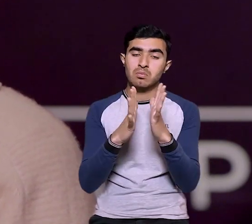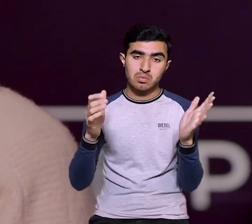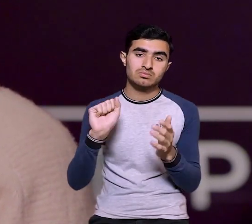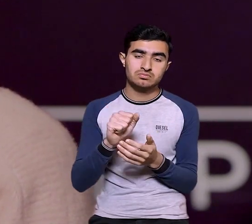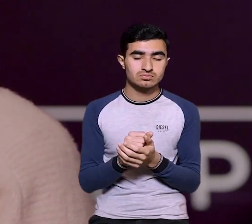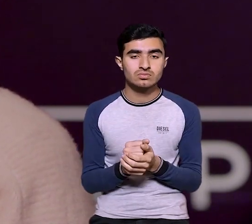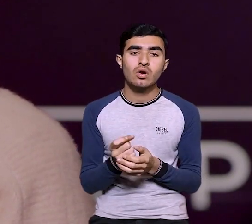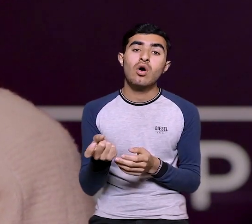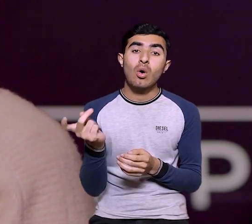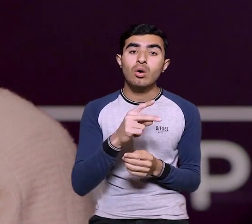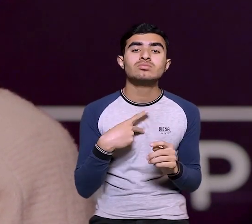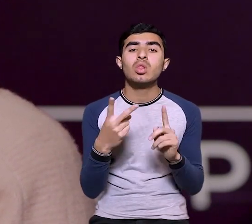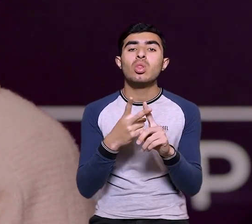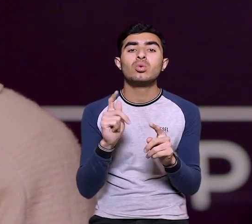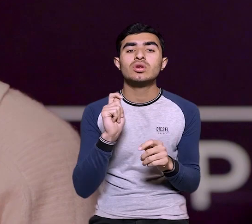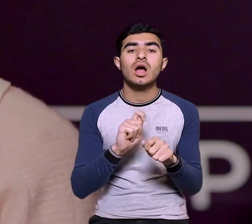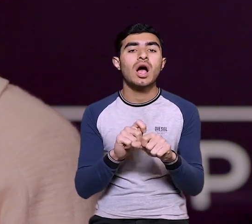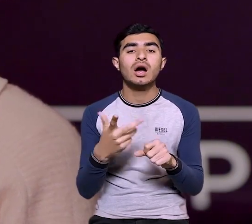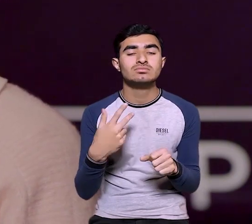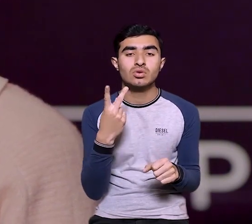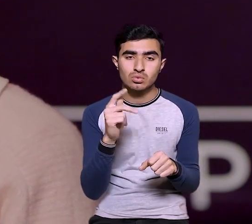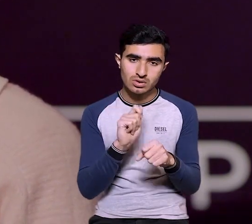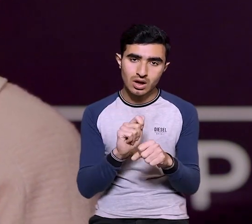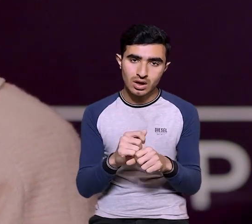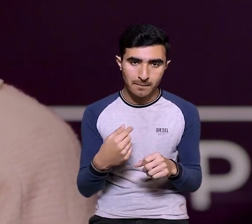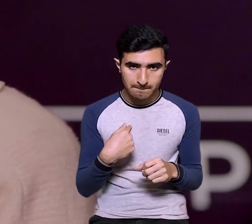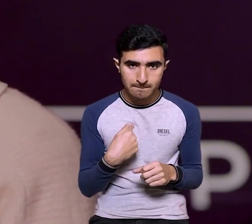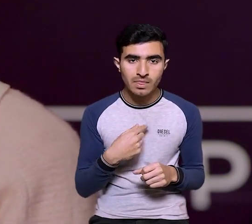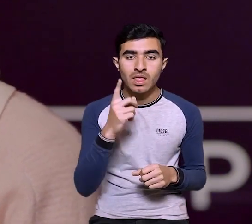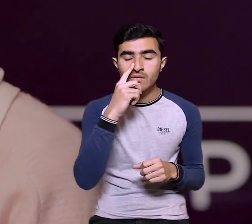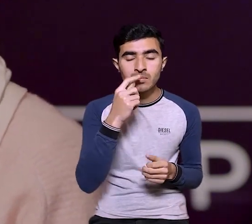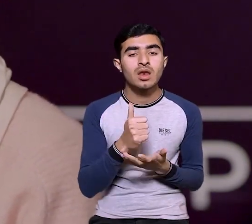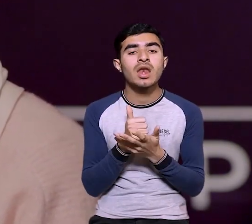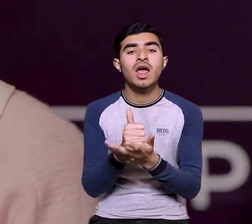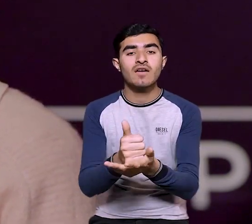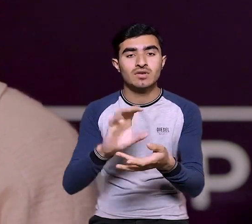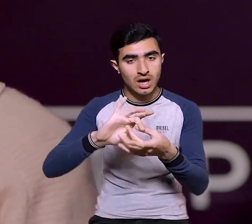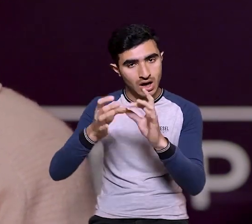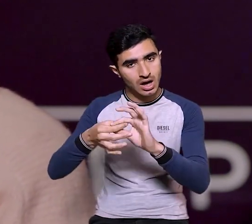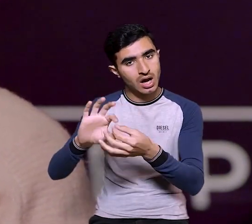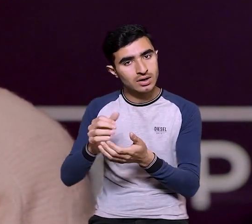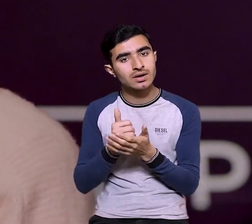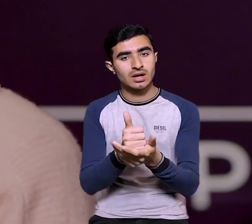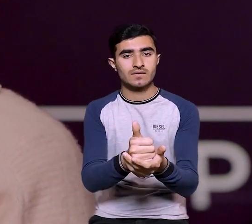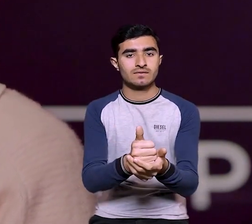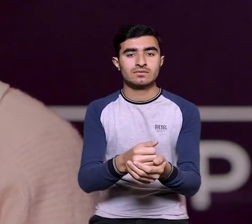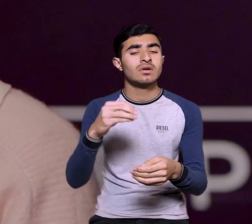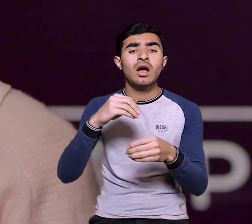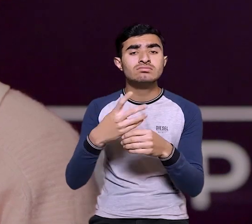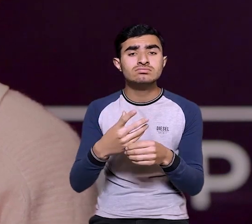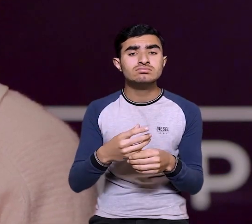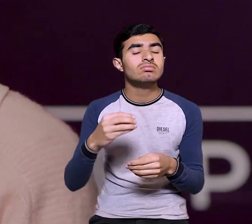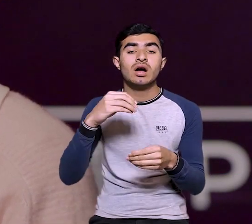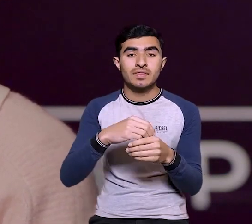इज़ गिविंग देम नेटवर्किंग प्लेटफॉर्म. नेटवर्किंग प्लेटफॉर्म का मतलब ये है कि हम या तो उनके लिए एग्जीबिशंस ऑर्गेनाइज करते हैं